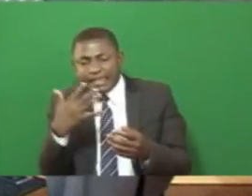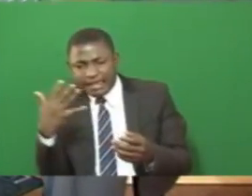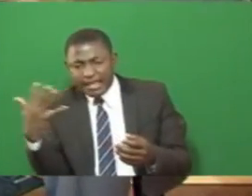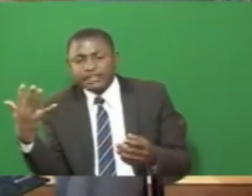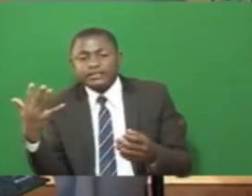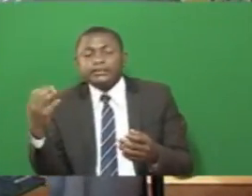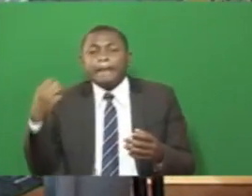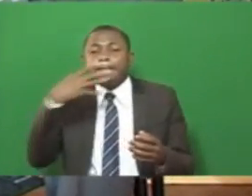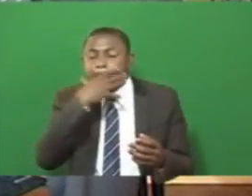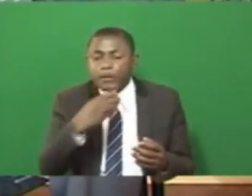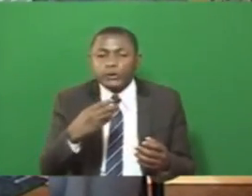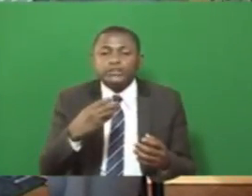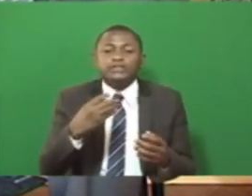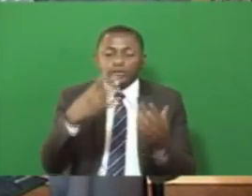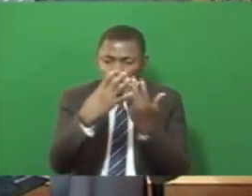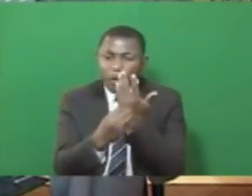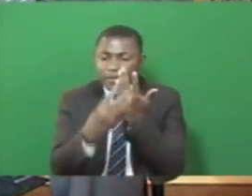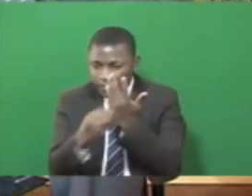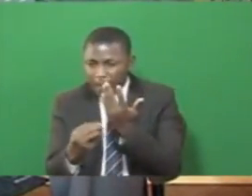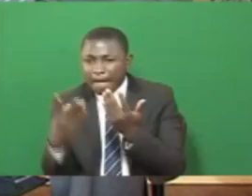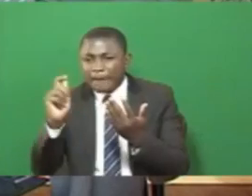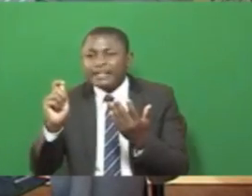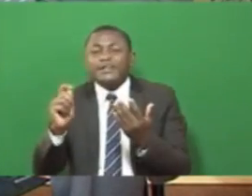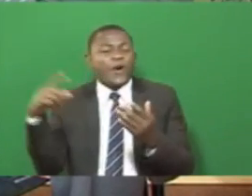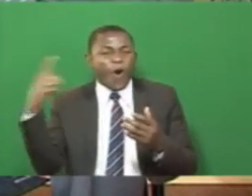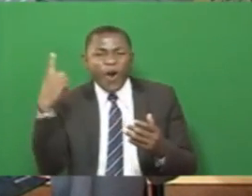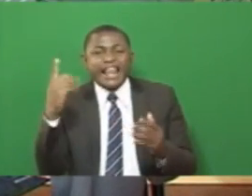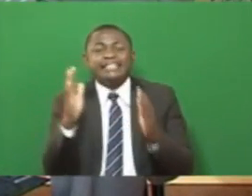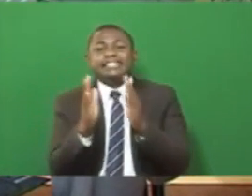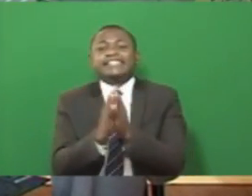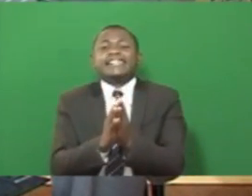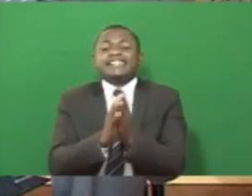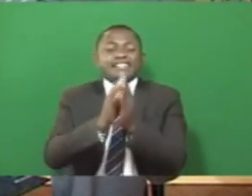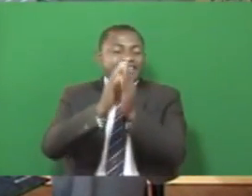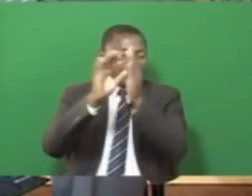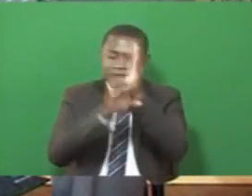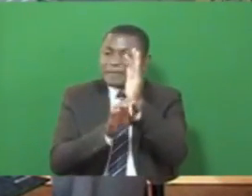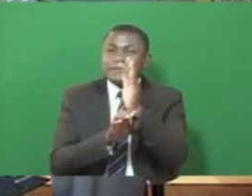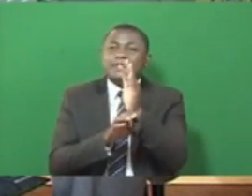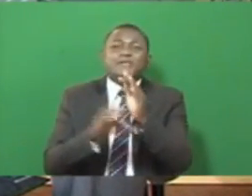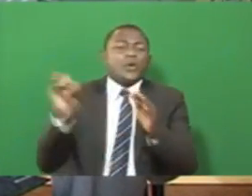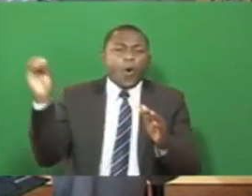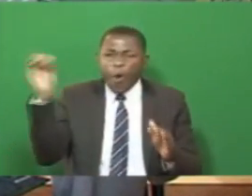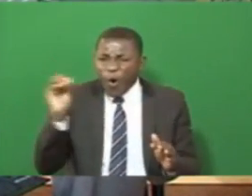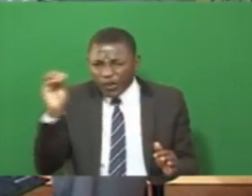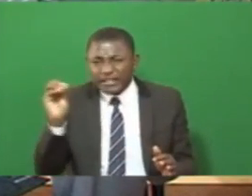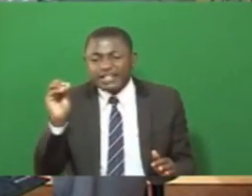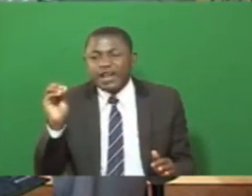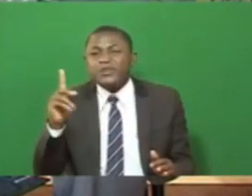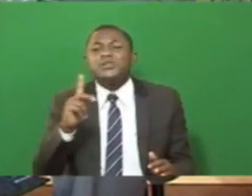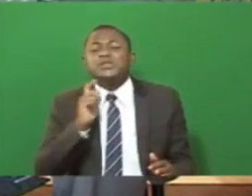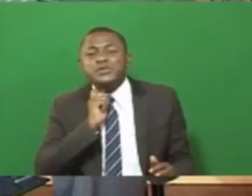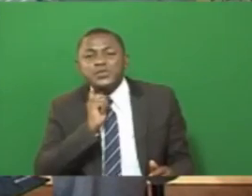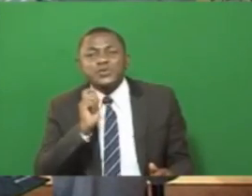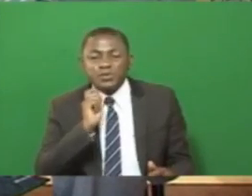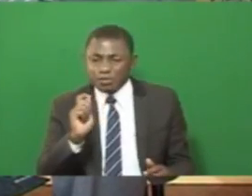Aigadzira iyi. Chunu wani chaingova original musanctuary yepano pasi. Mitemo ine gumi because ndiri Mwari pachaka